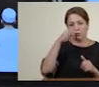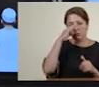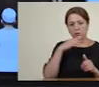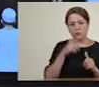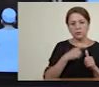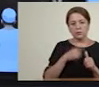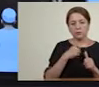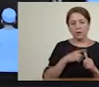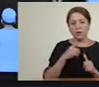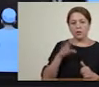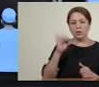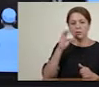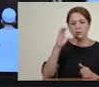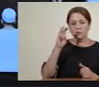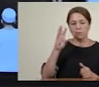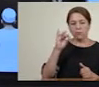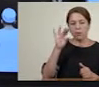esa Ismoildir.